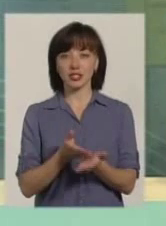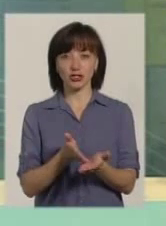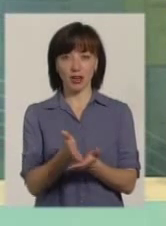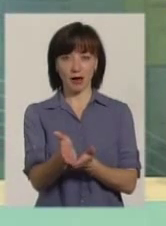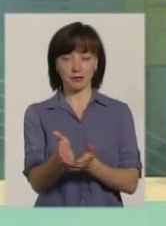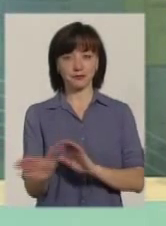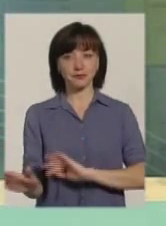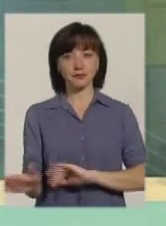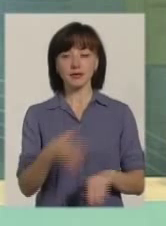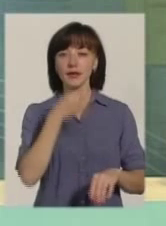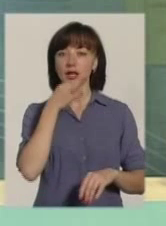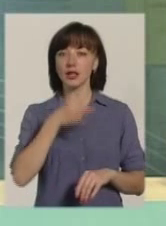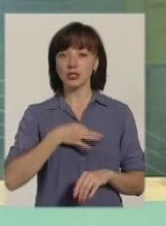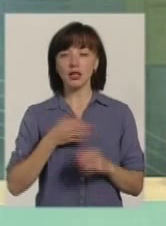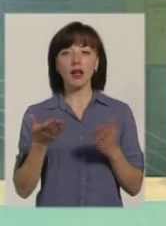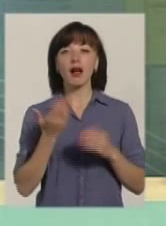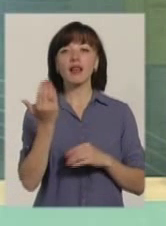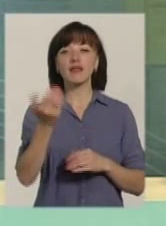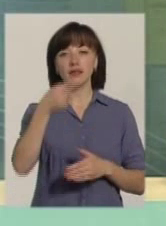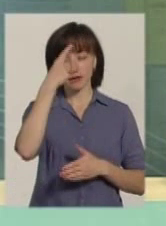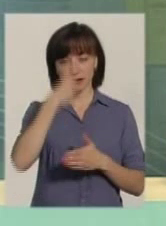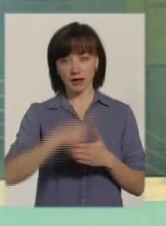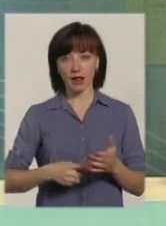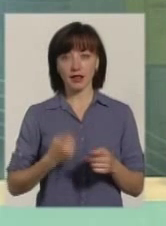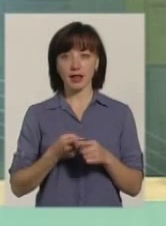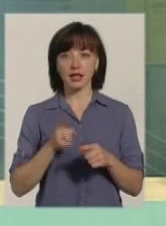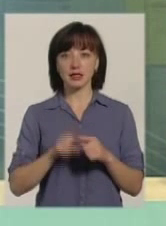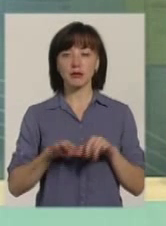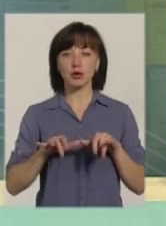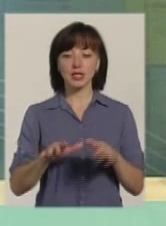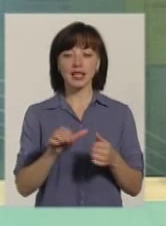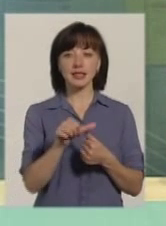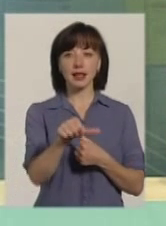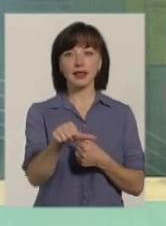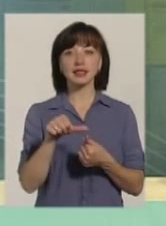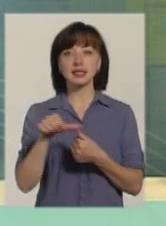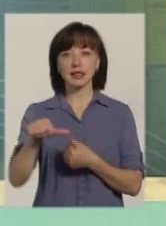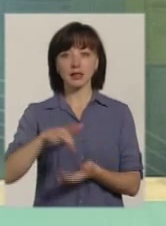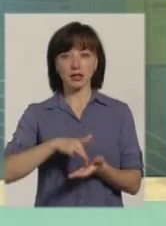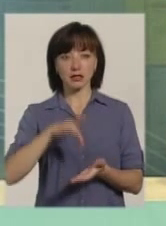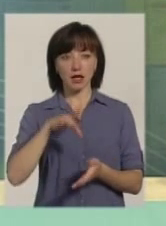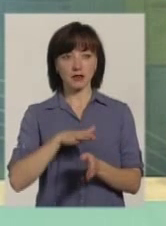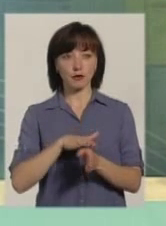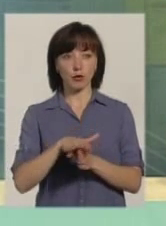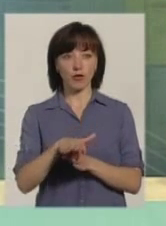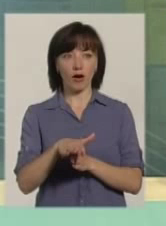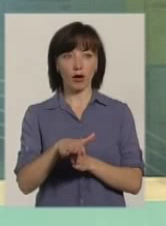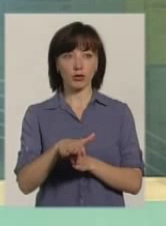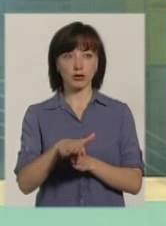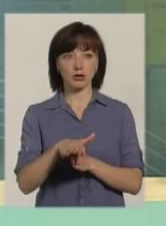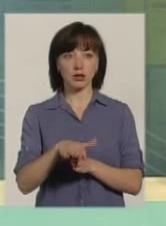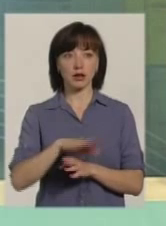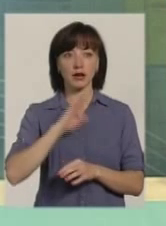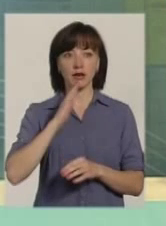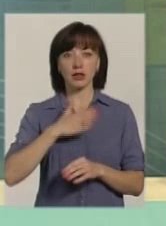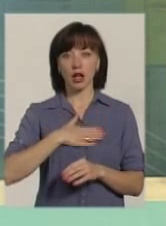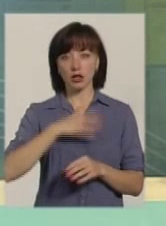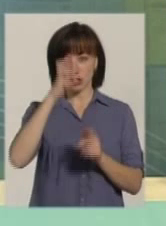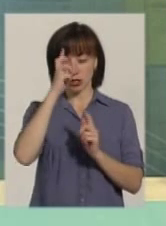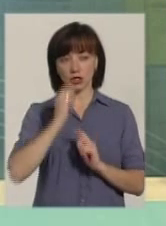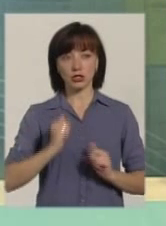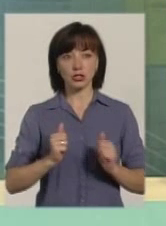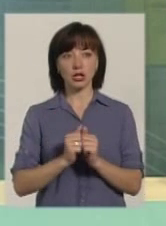ласка, які ви особисто покладаєте надії на ці процеси децентралізації, які відбуваються в нашій державі,